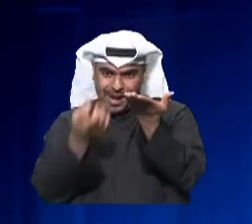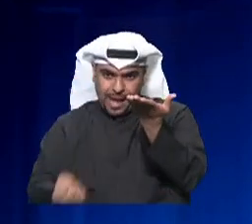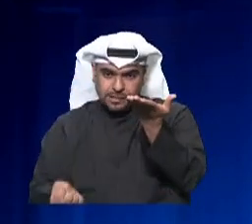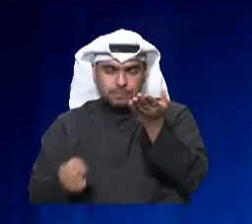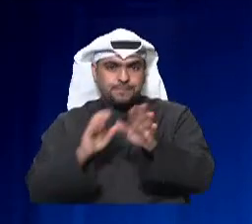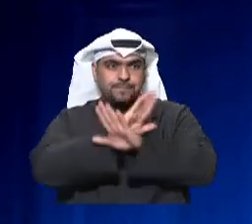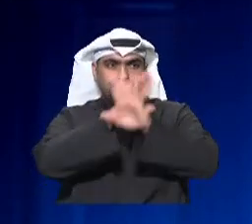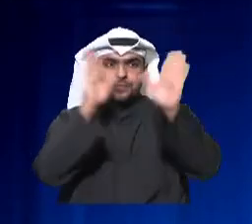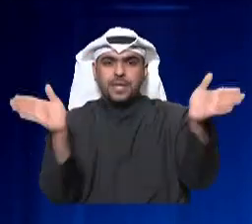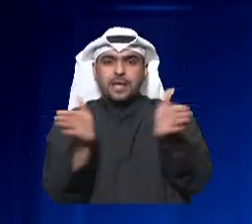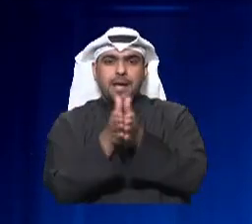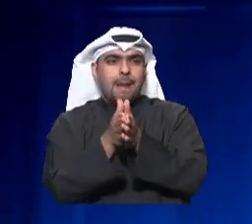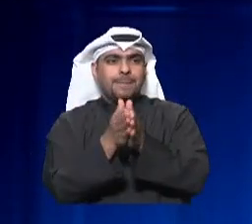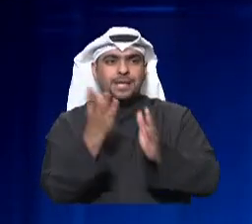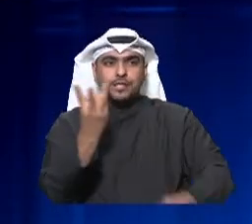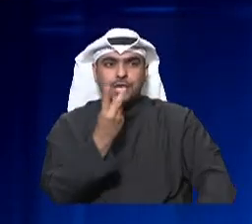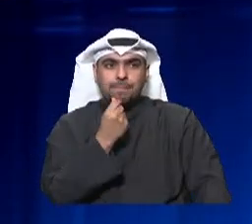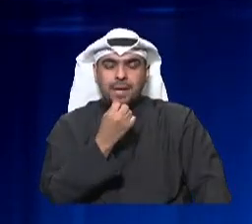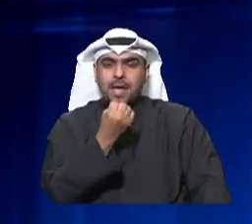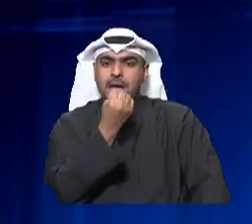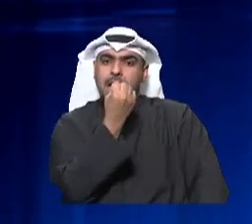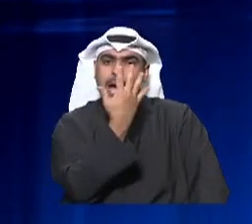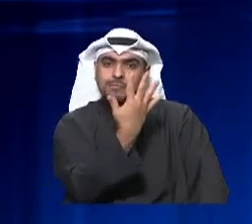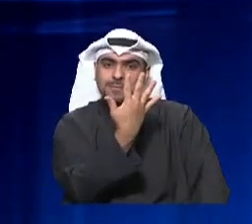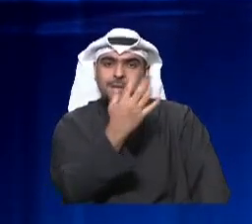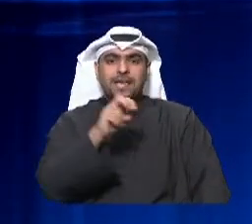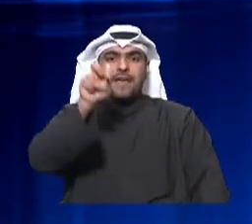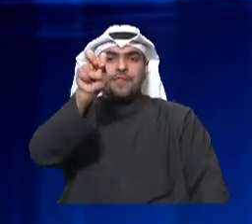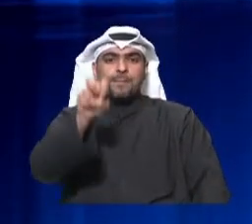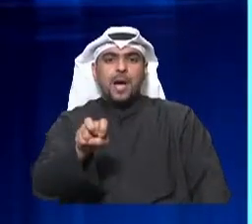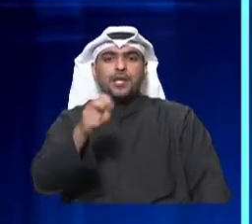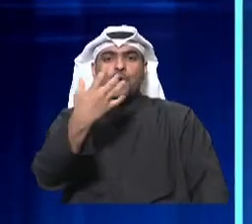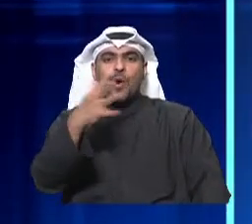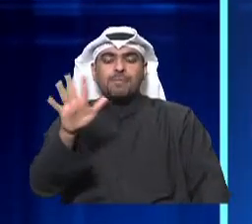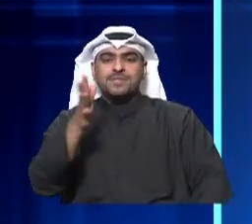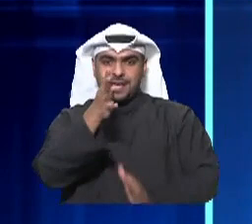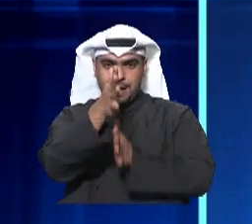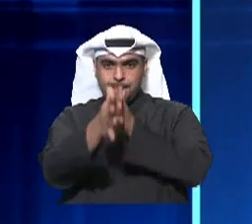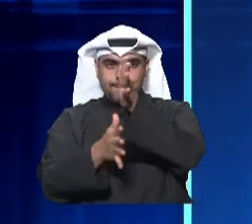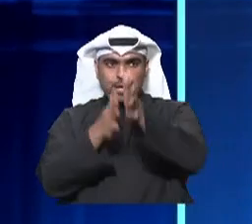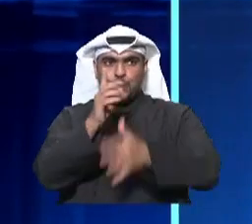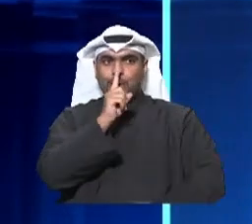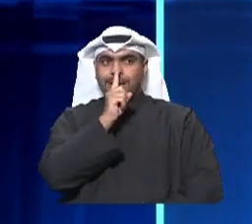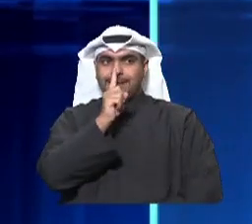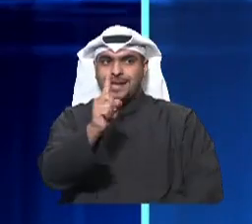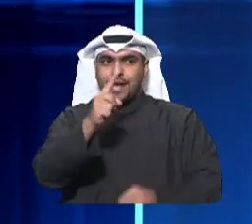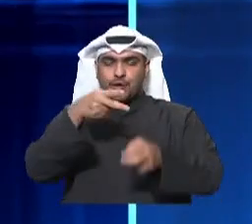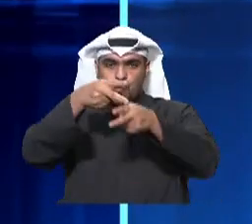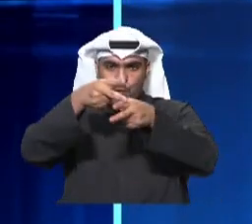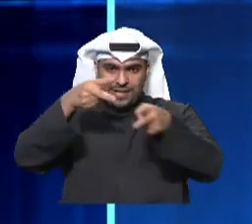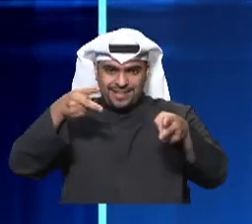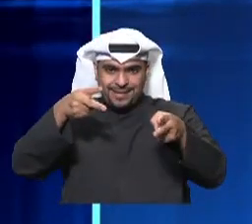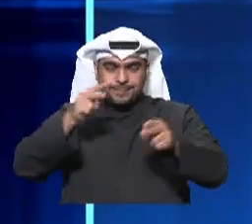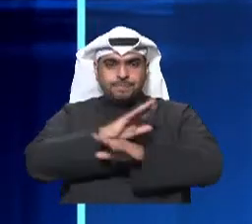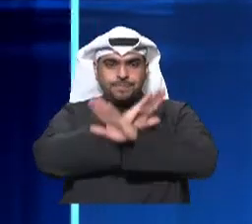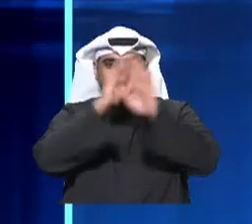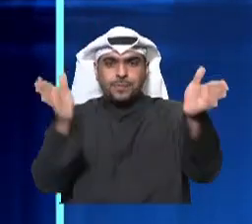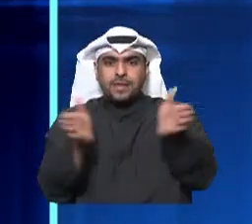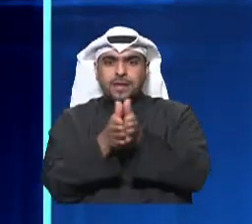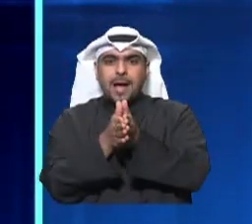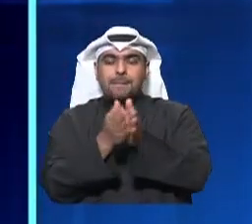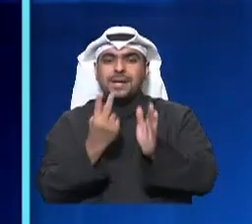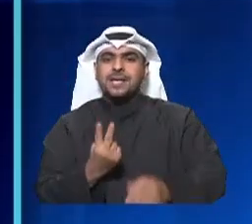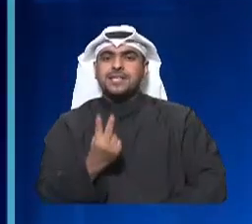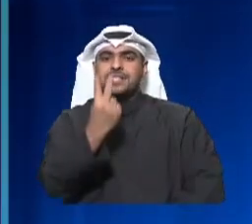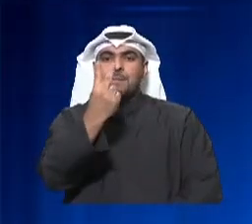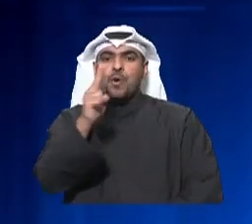بنمو نسبته 46%. وأوضح رئيس مجلس إدارة الشركة عادل الماجد في كلمة خلال اجتماع